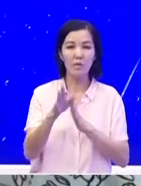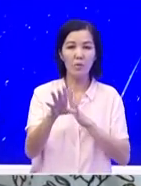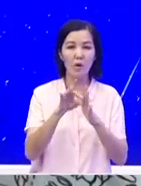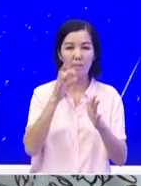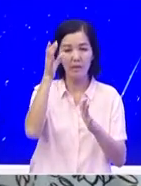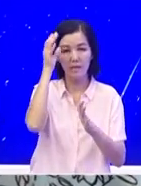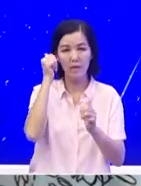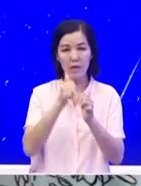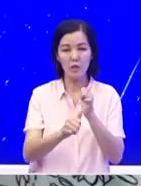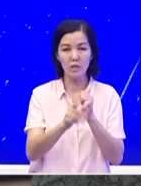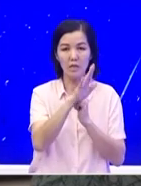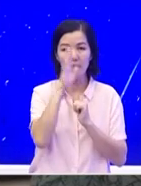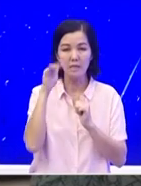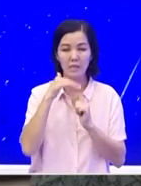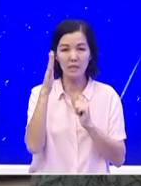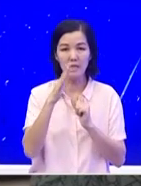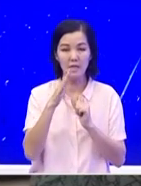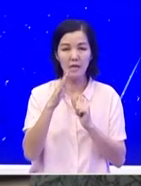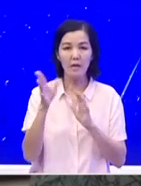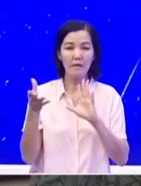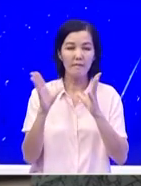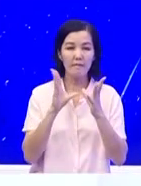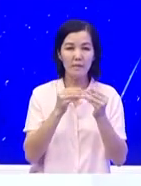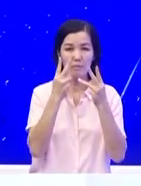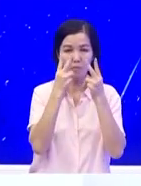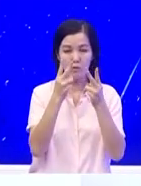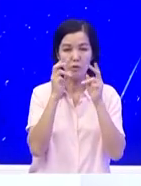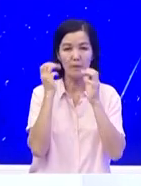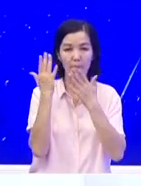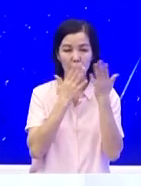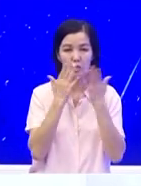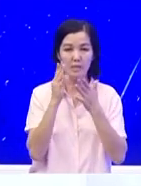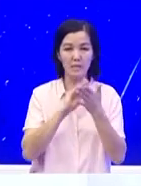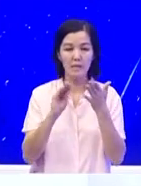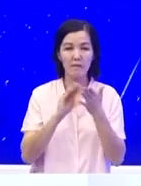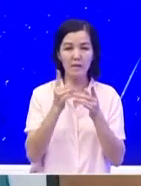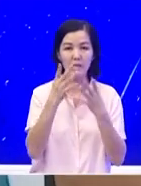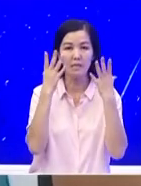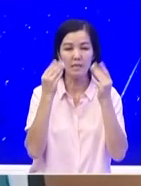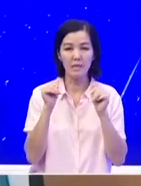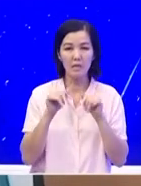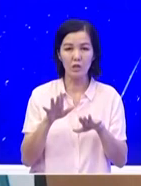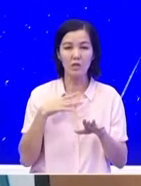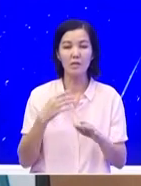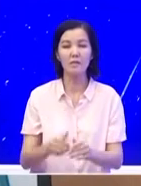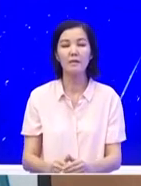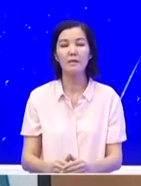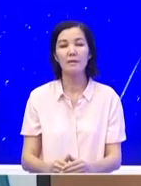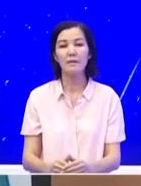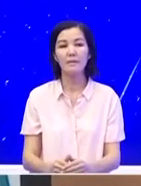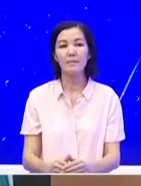там каждый родитель сможет получить краткую инструкцию действий. Рассматривается заявление всего один день.